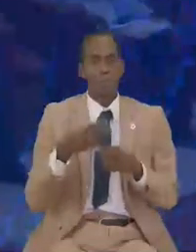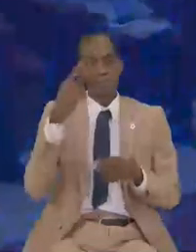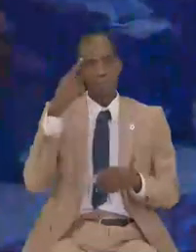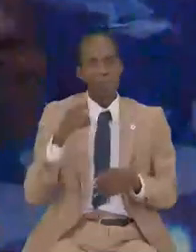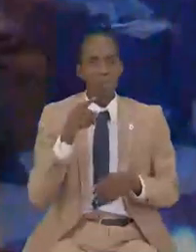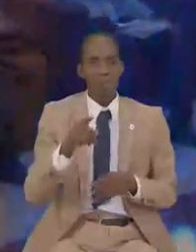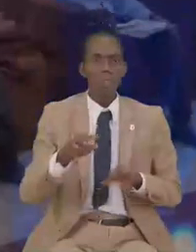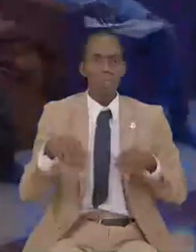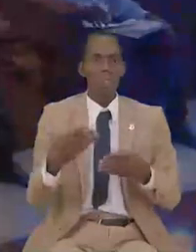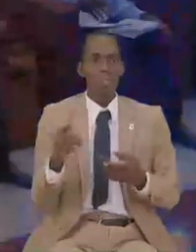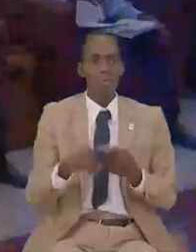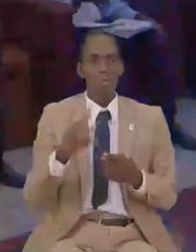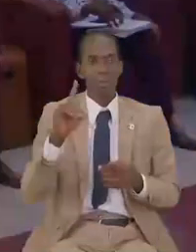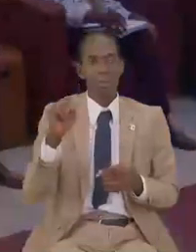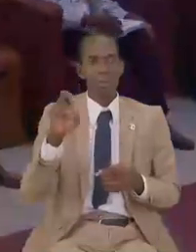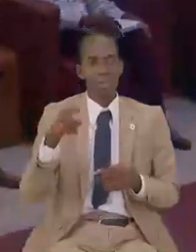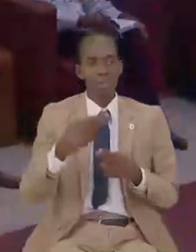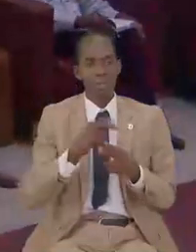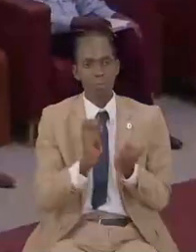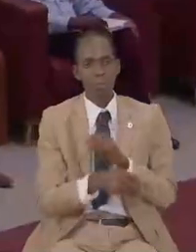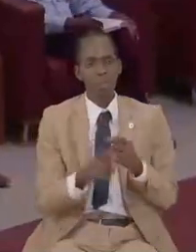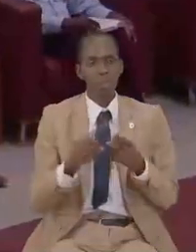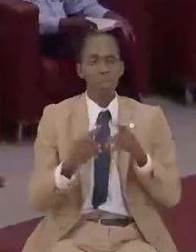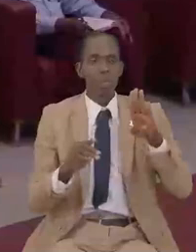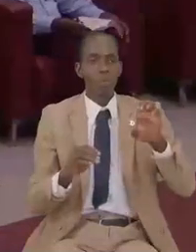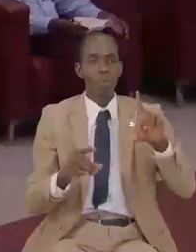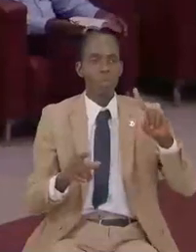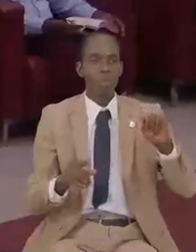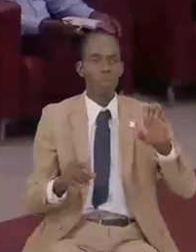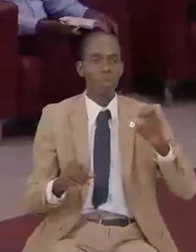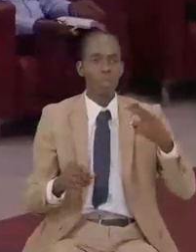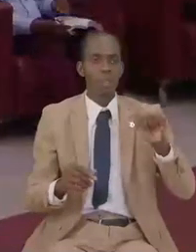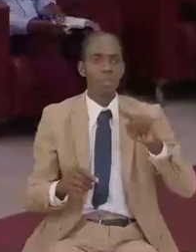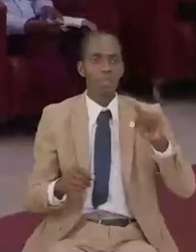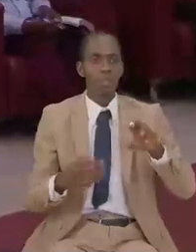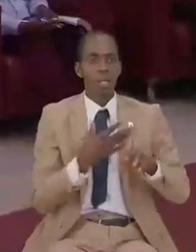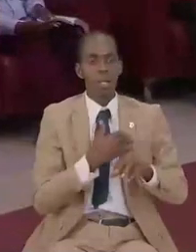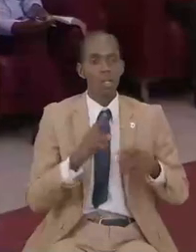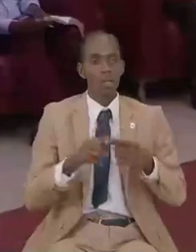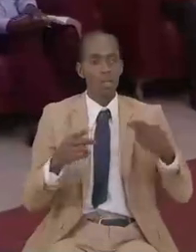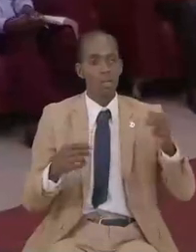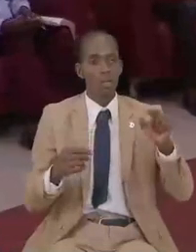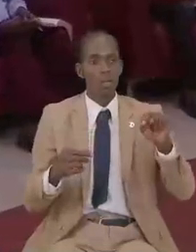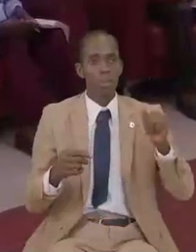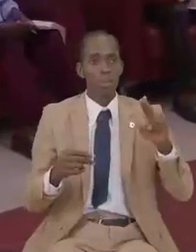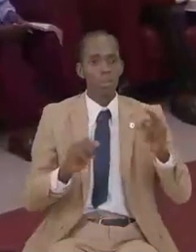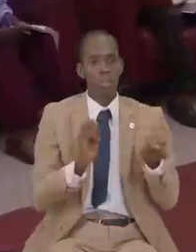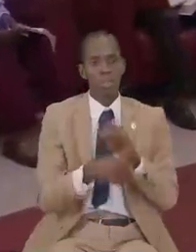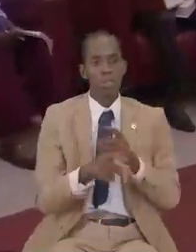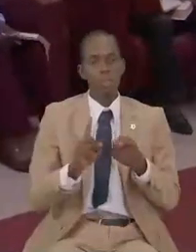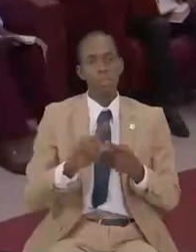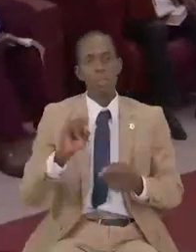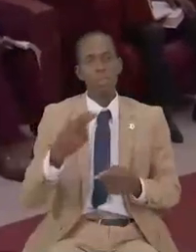de Belshazzar, à Anania, celui de Shadrach, à Michaël,